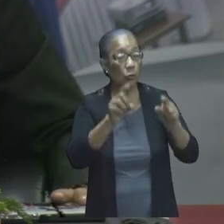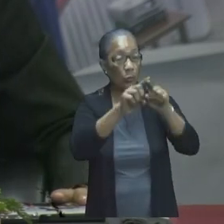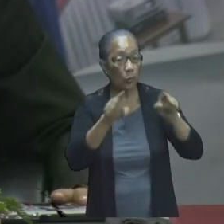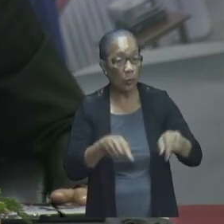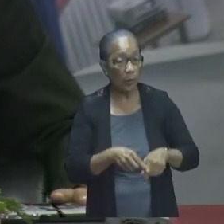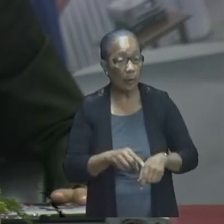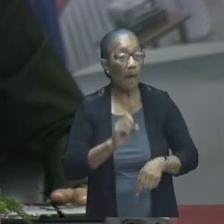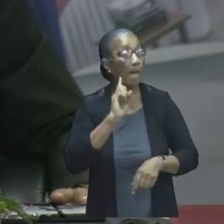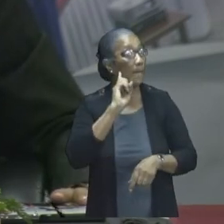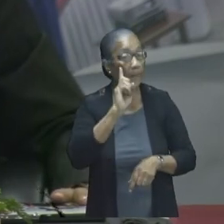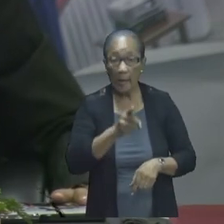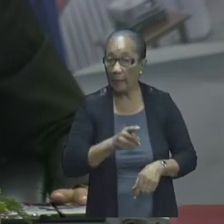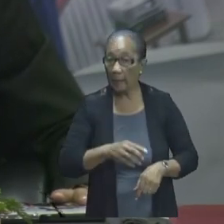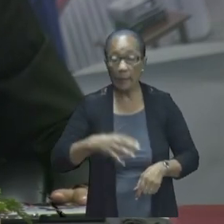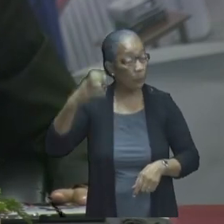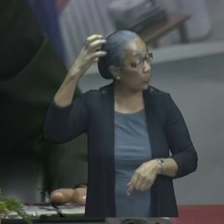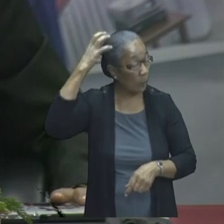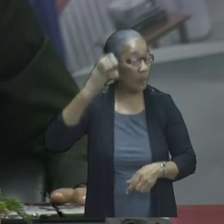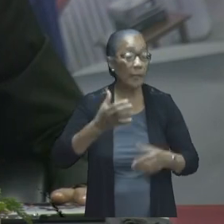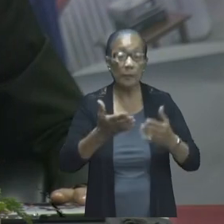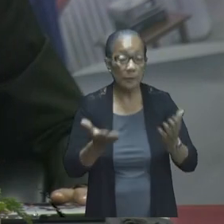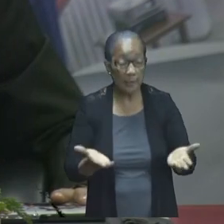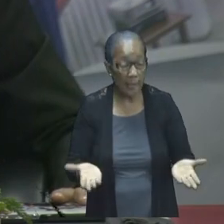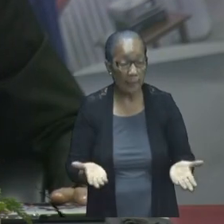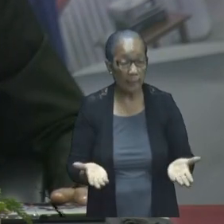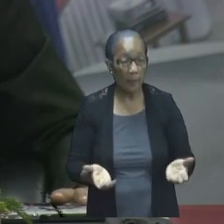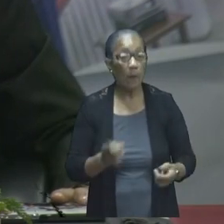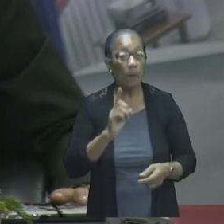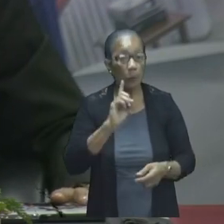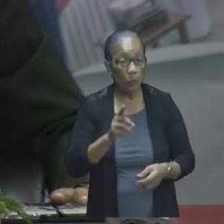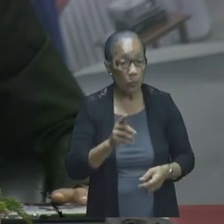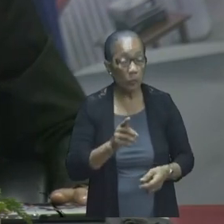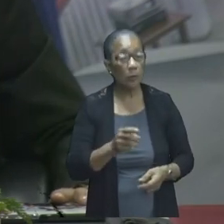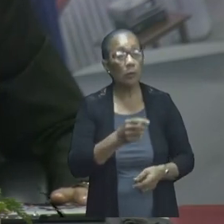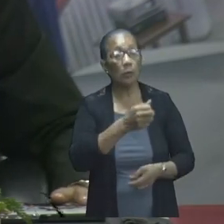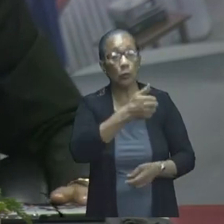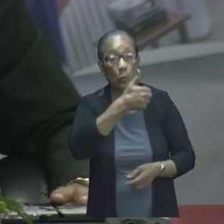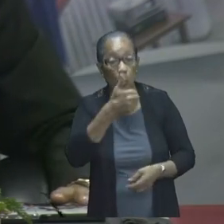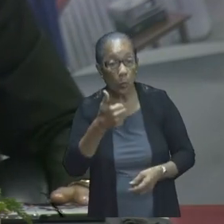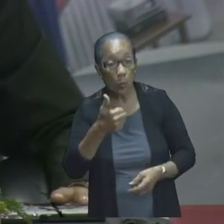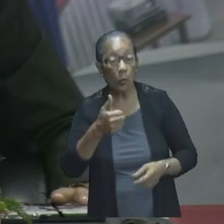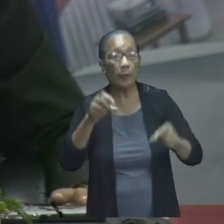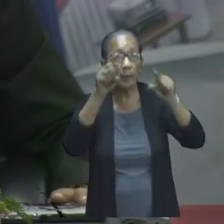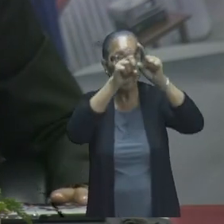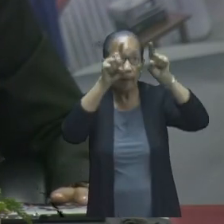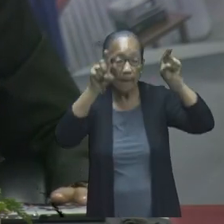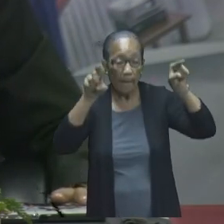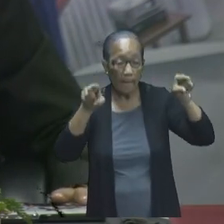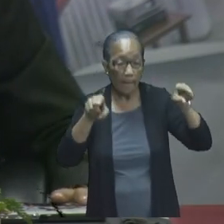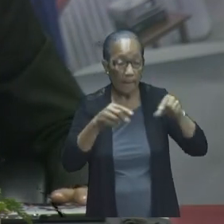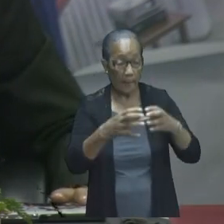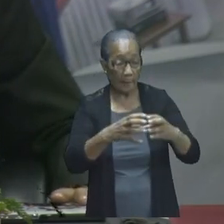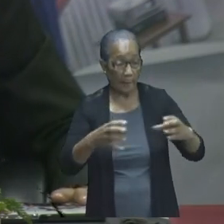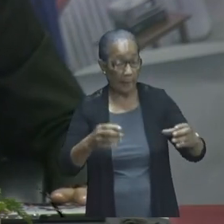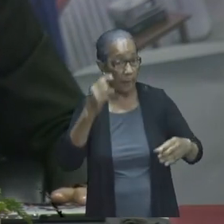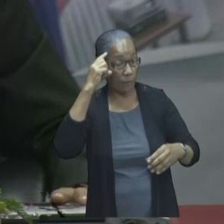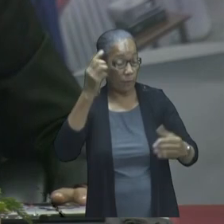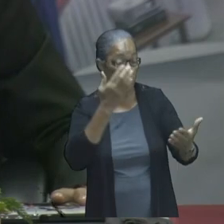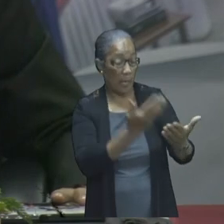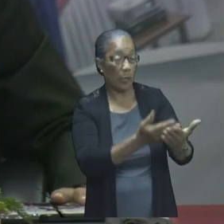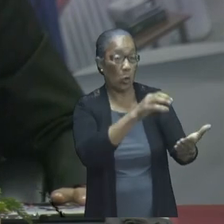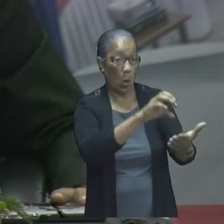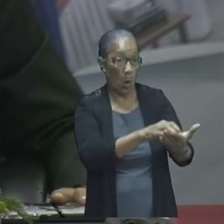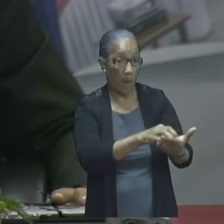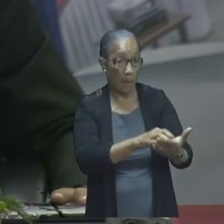hebben omdat men onvoldoende ingespeeld op dit voorouders te moeten en en de bedrijfsplannen investeringsplan ook opnemen